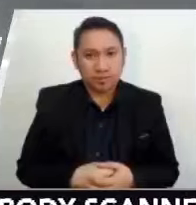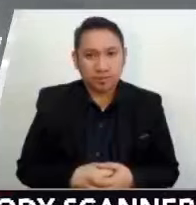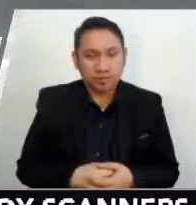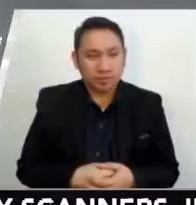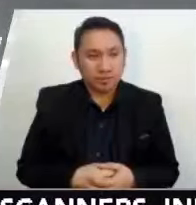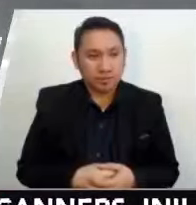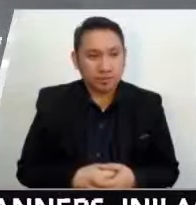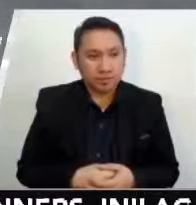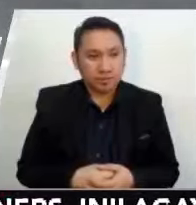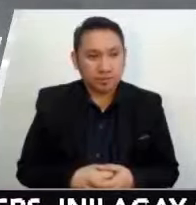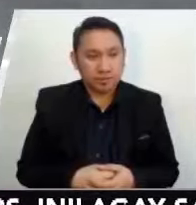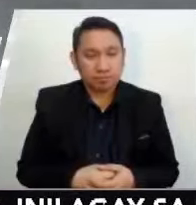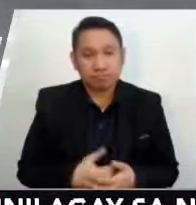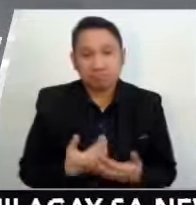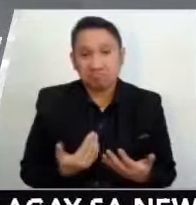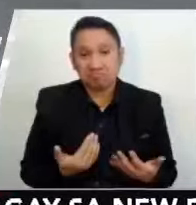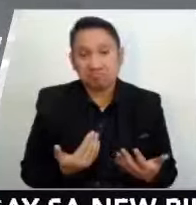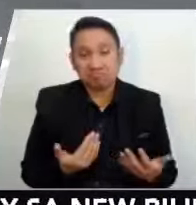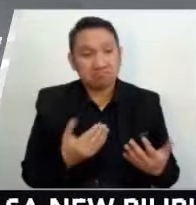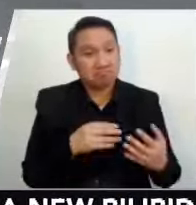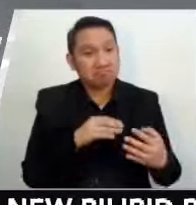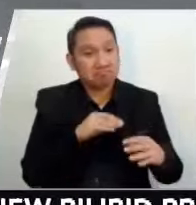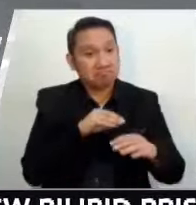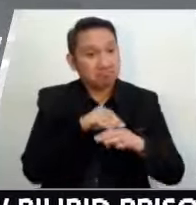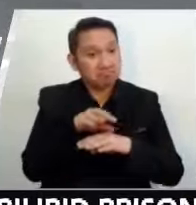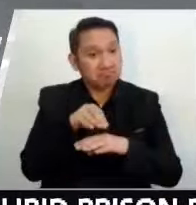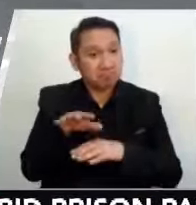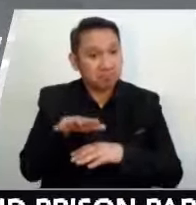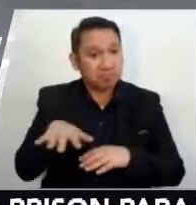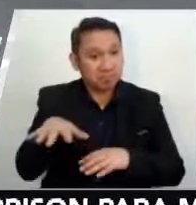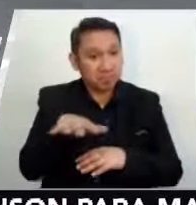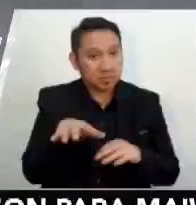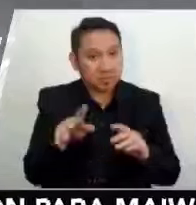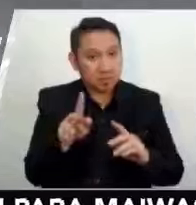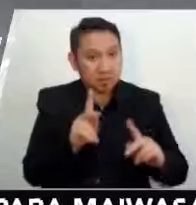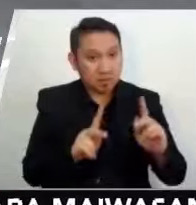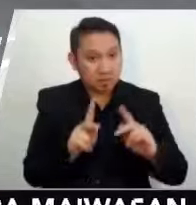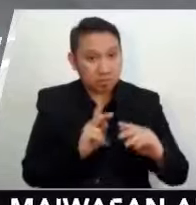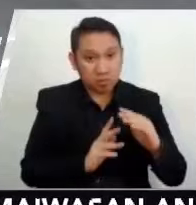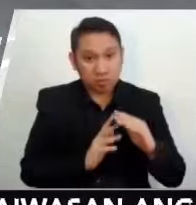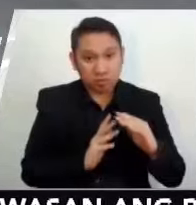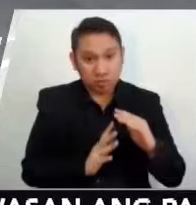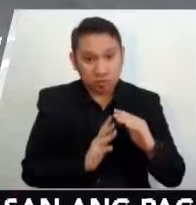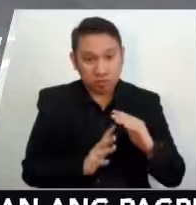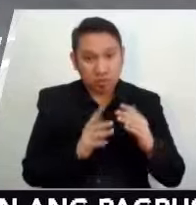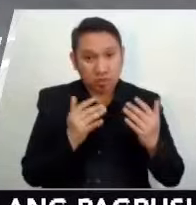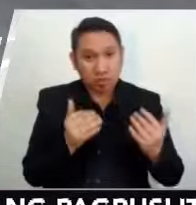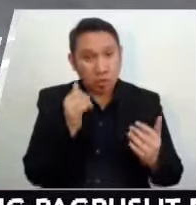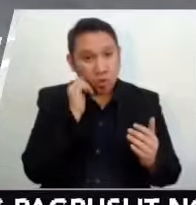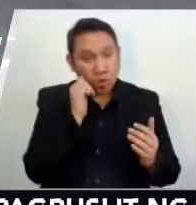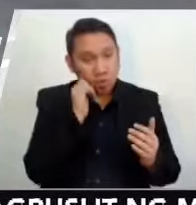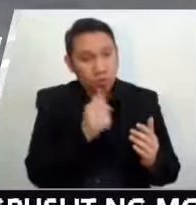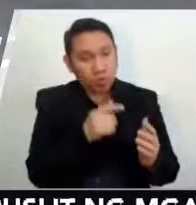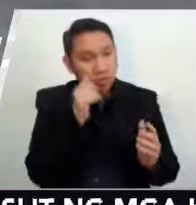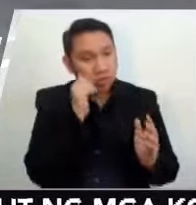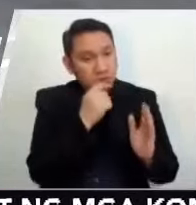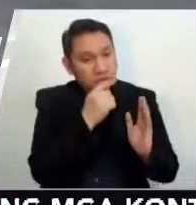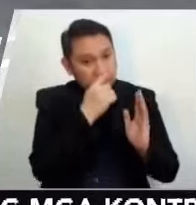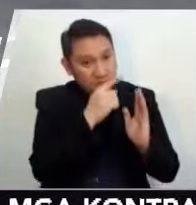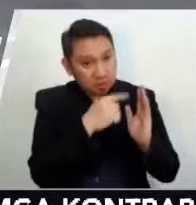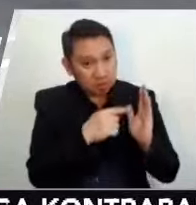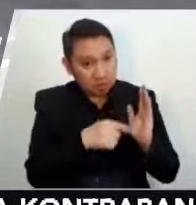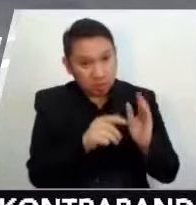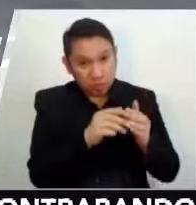pinaalalahanan ng DTI ang mga Consumer na gawing basehan ang price guide upang maging w sa pamimili ng notse buwena